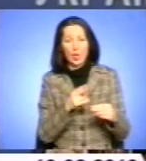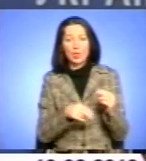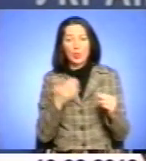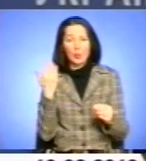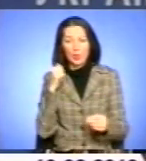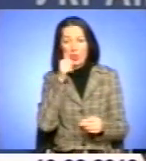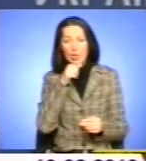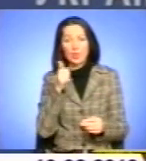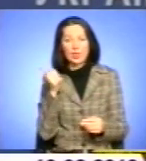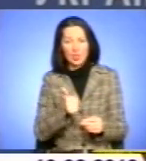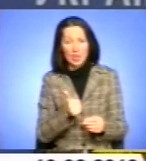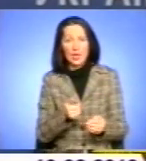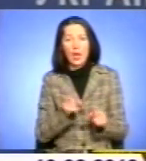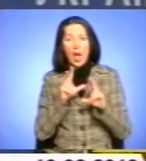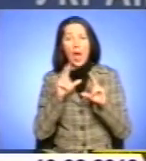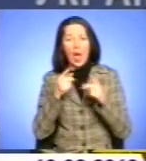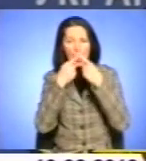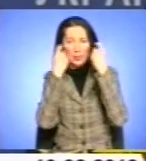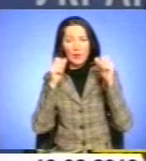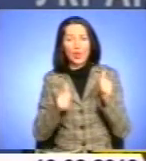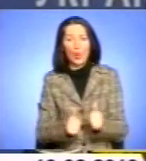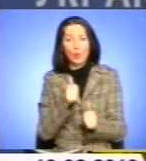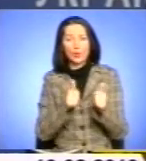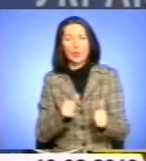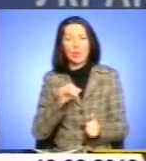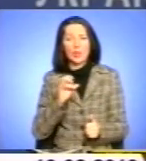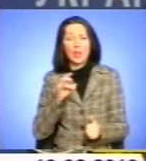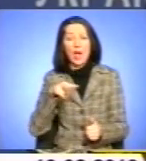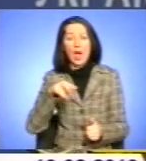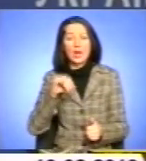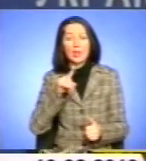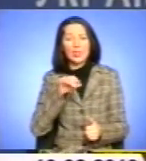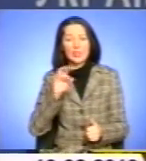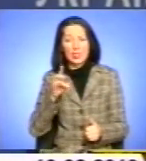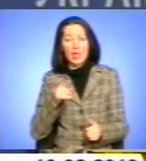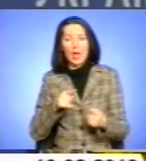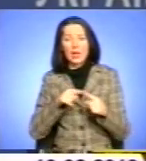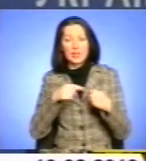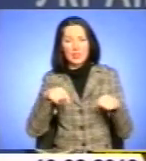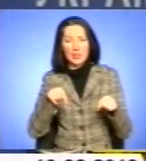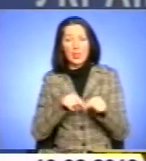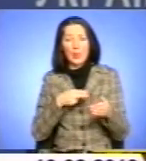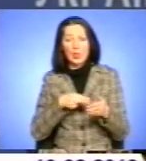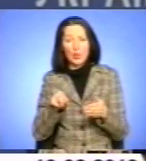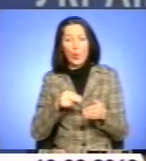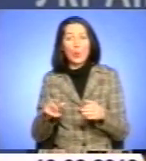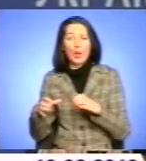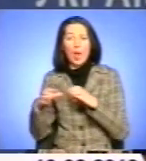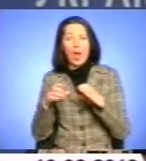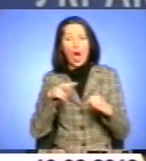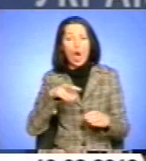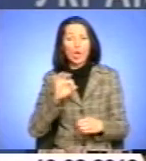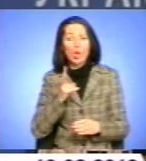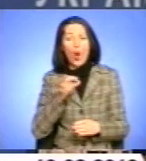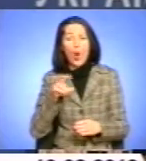конкурс на лізингову схему закупки локомотивів. Вважаю, що це один із